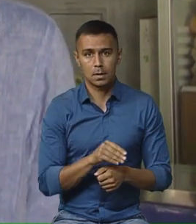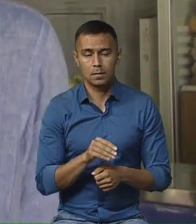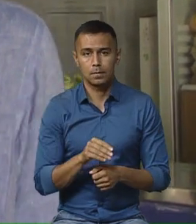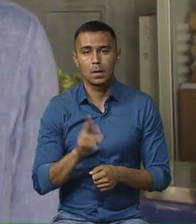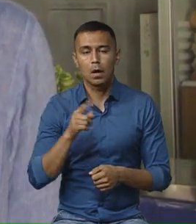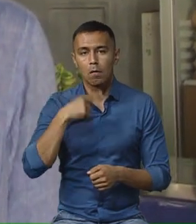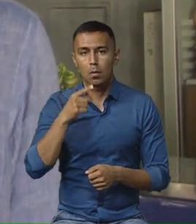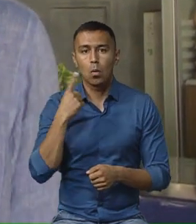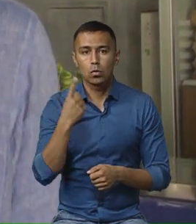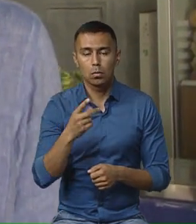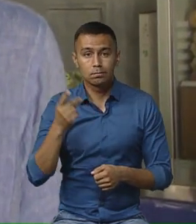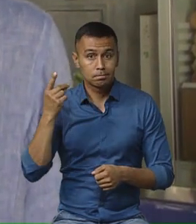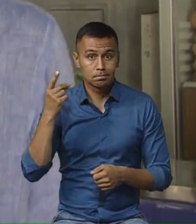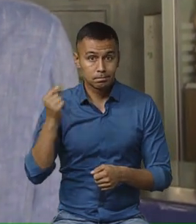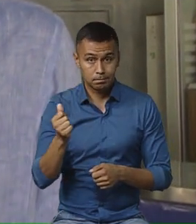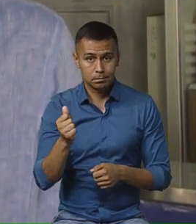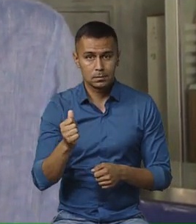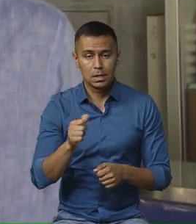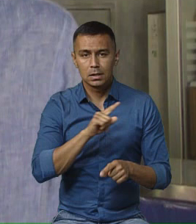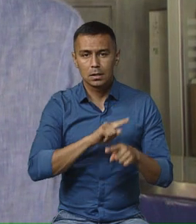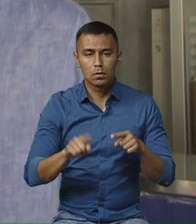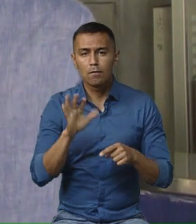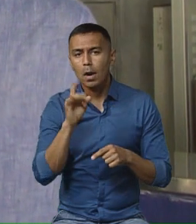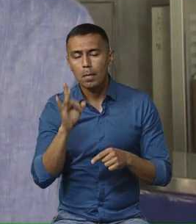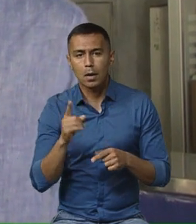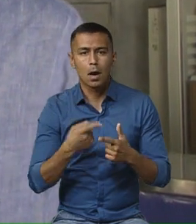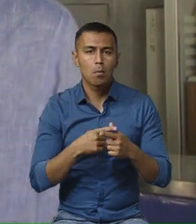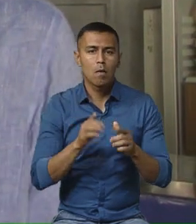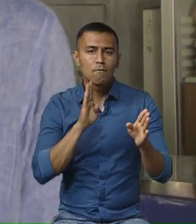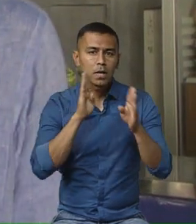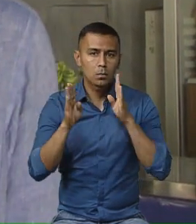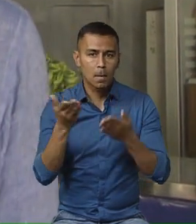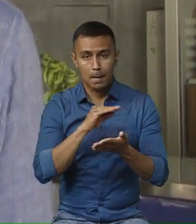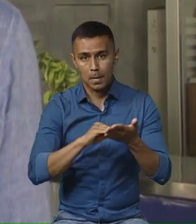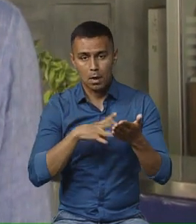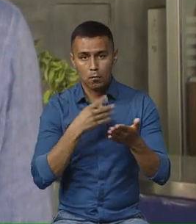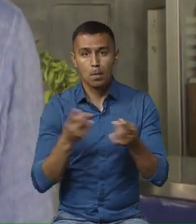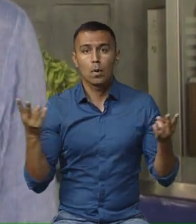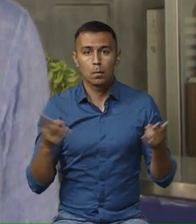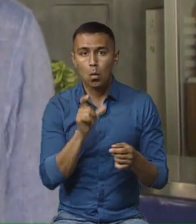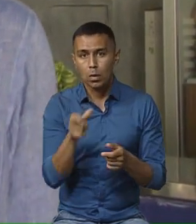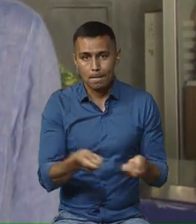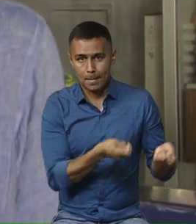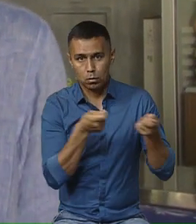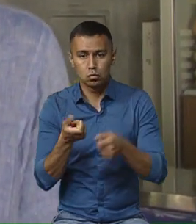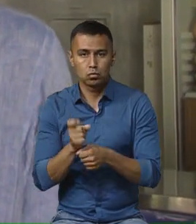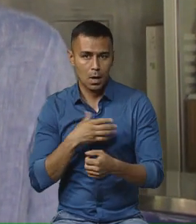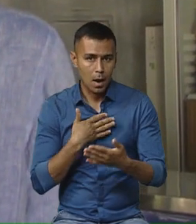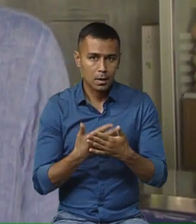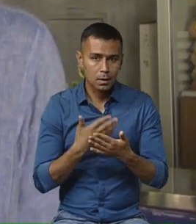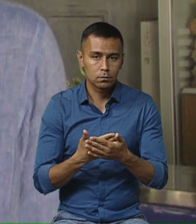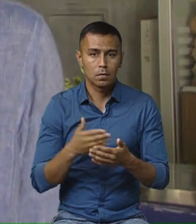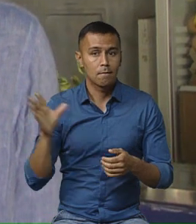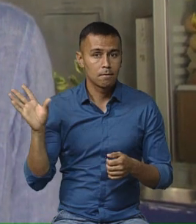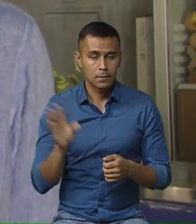як то кажуть, по одному щелчку, в Вайбері чи на Фейсбуці ми писали свої потреби, і люди приносили дуже активно і